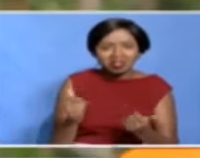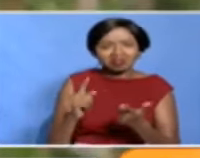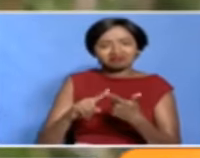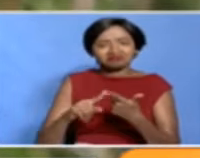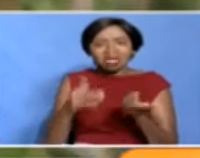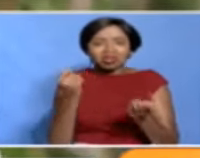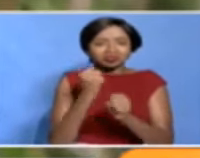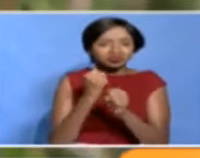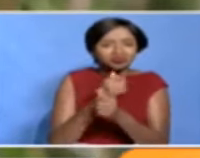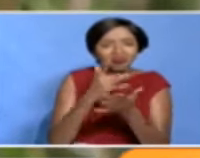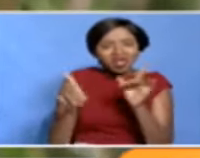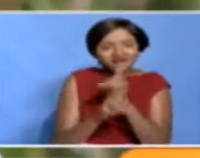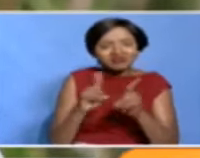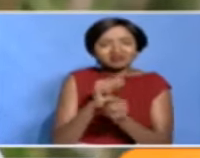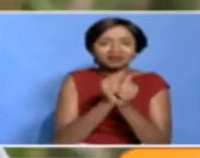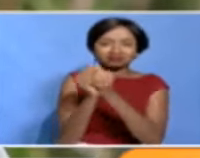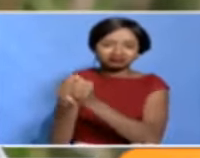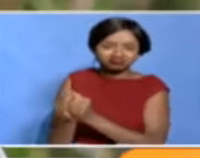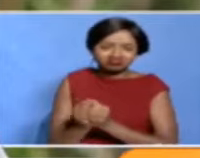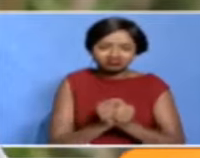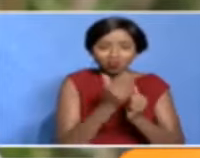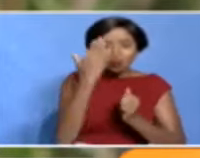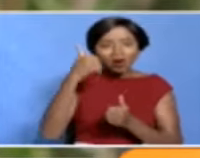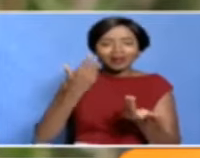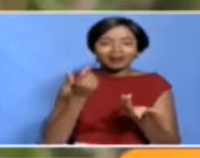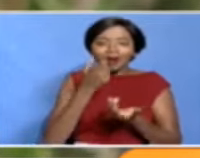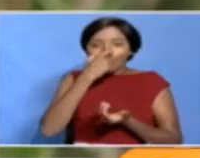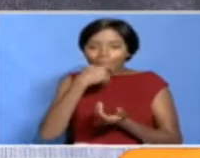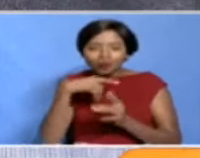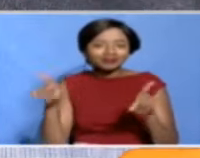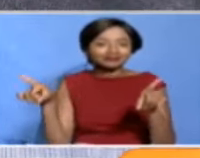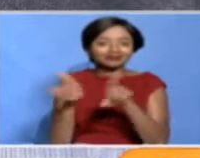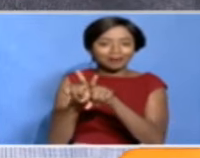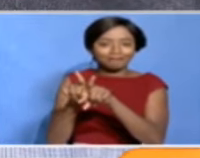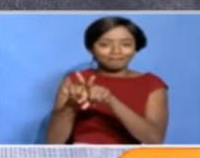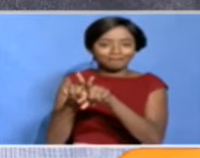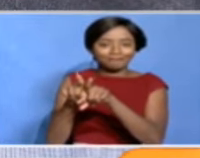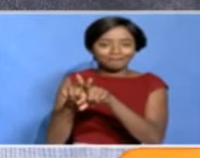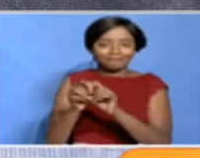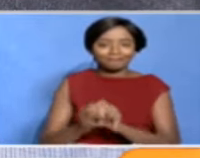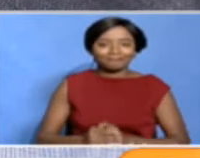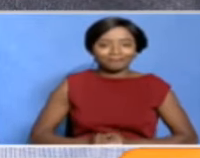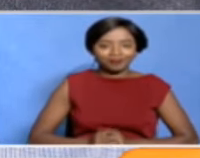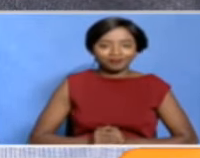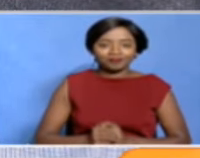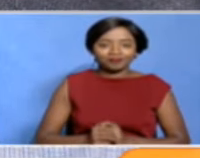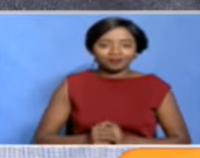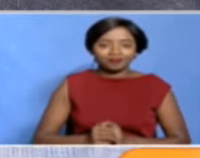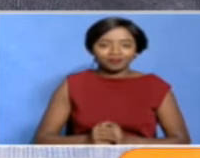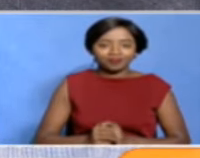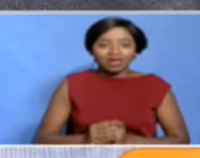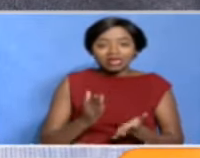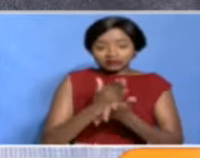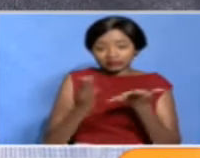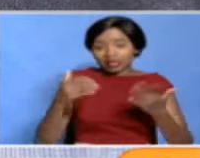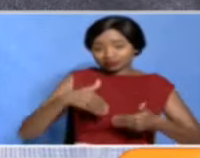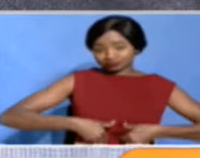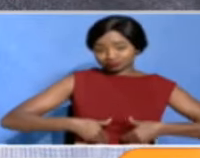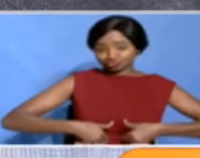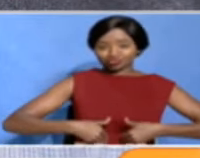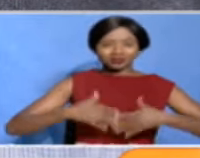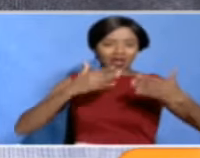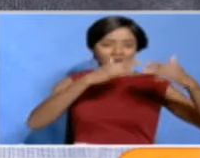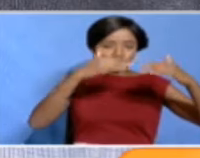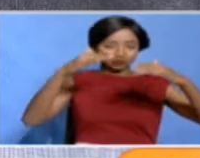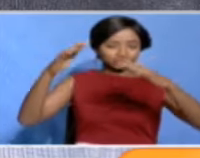kila mtu anajua, wanajuana kwa hii harika yao. Na sisi hatuwezi kujua. Ninafahamu kama kuna vijana wengi ambao wako nje.